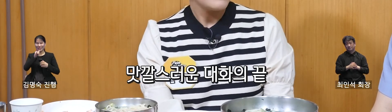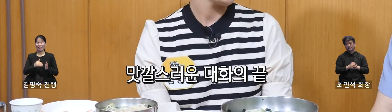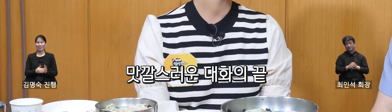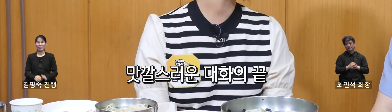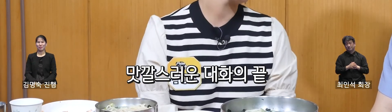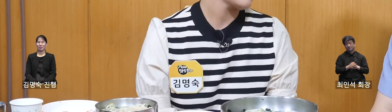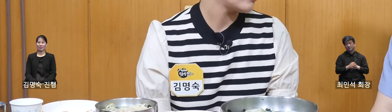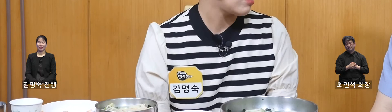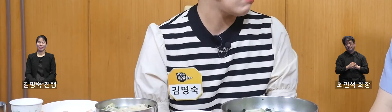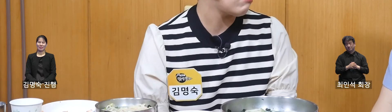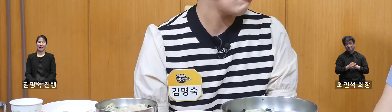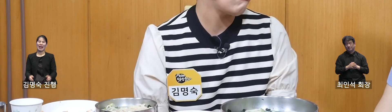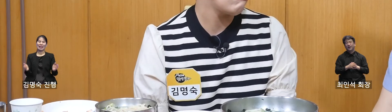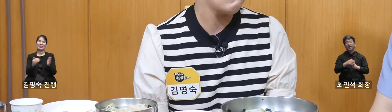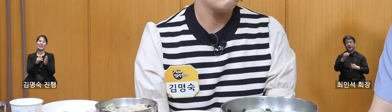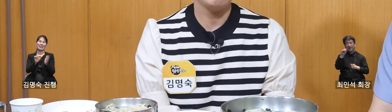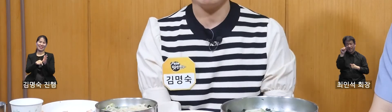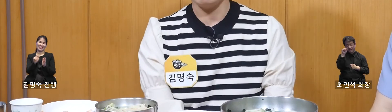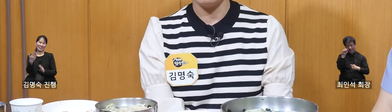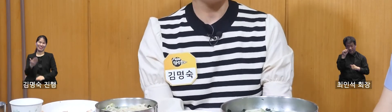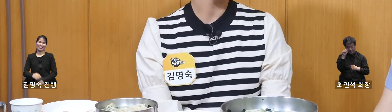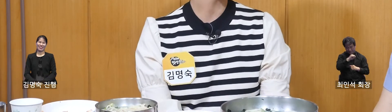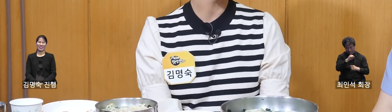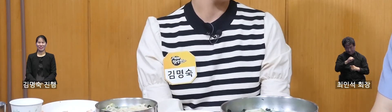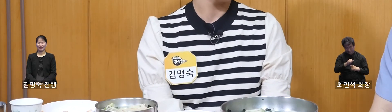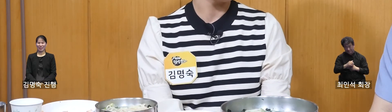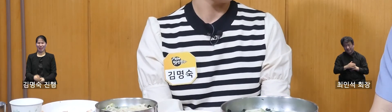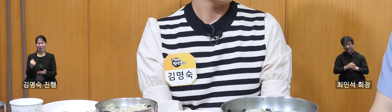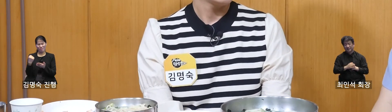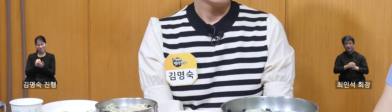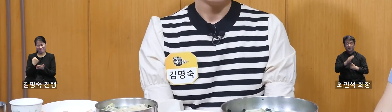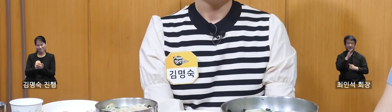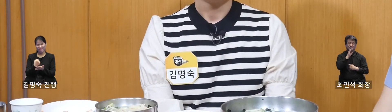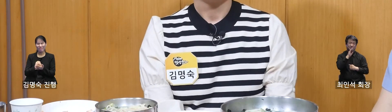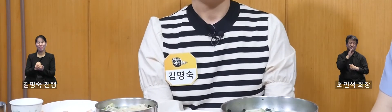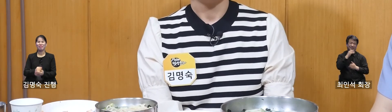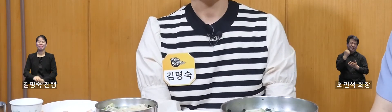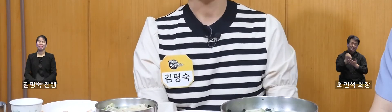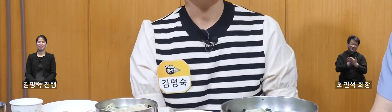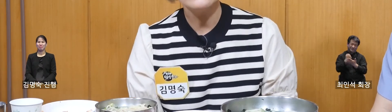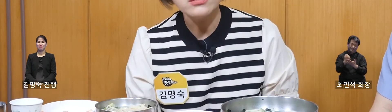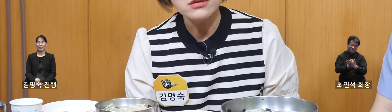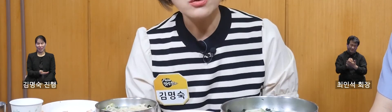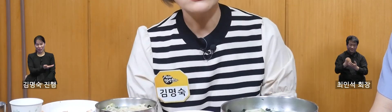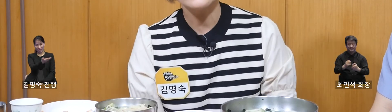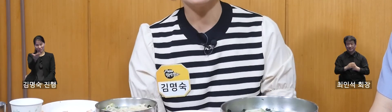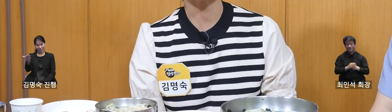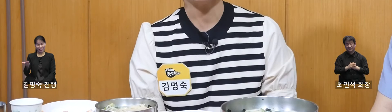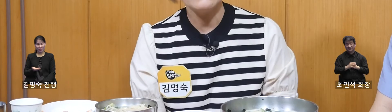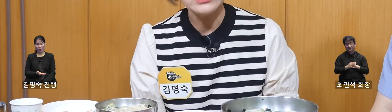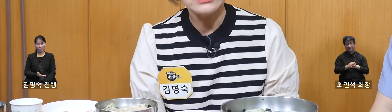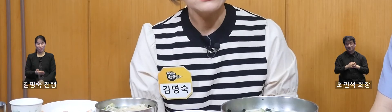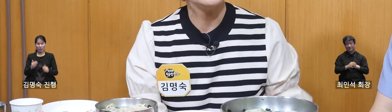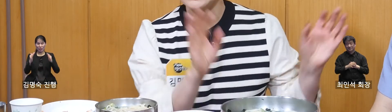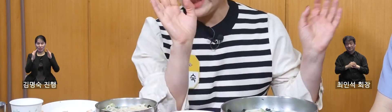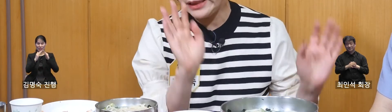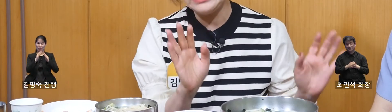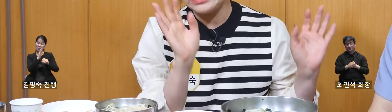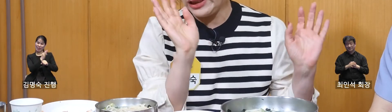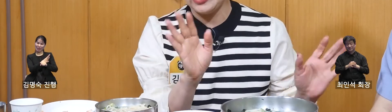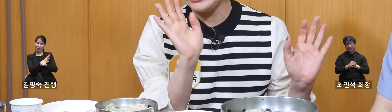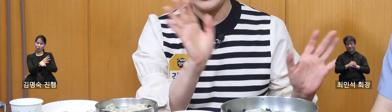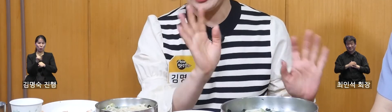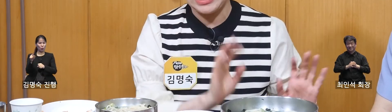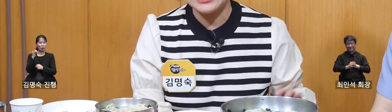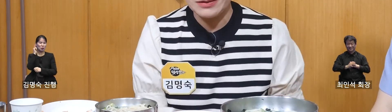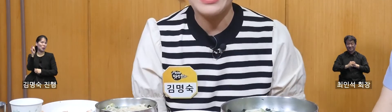이제 헤어질 시간이 됐네요. 아, 네, 그렇군요. 너무 아쉽네요. 네네, 아쉽습니다. 네, 여러분들 저기 집 사는 문제는 여기